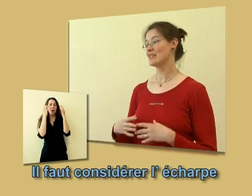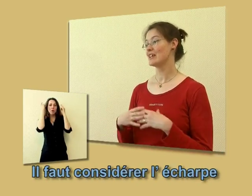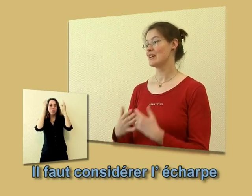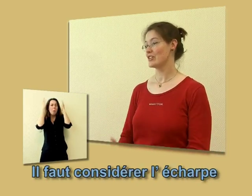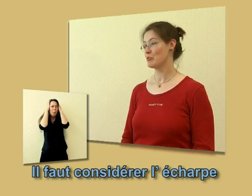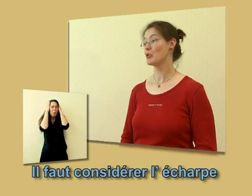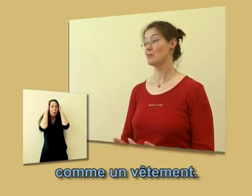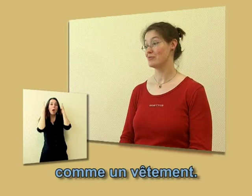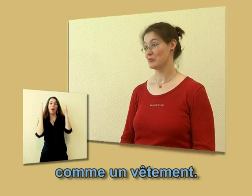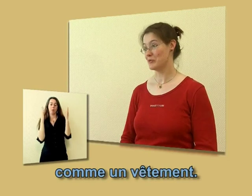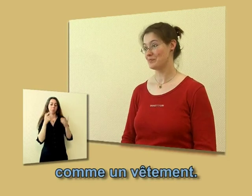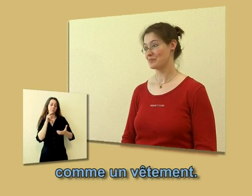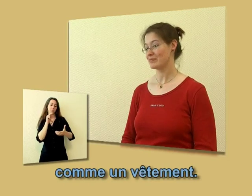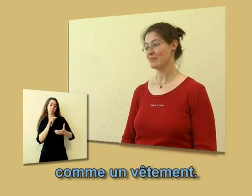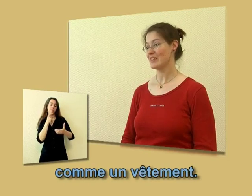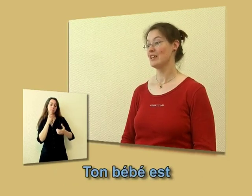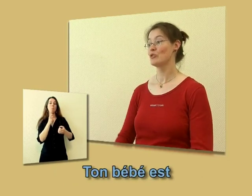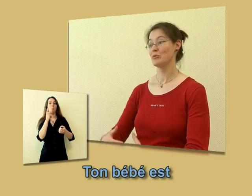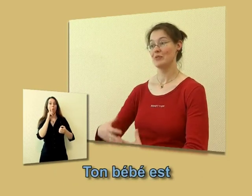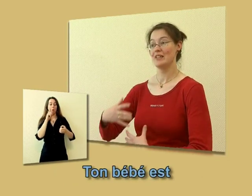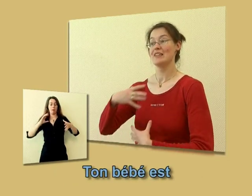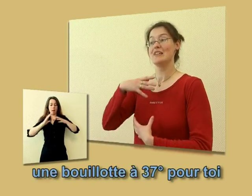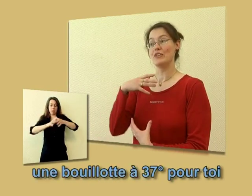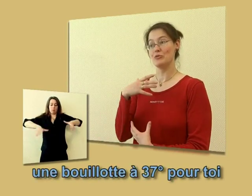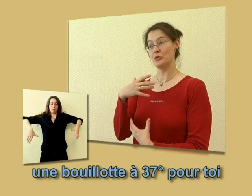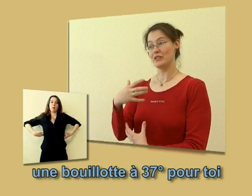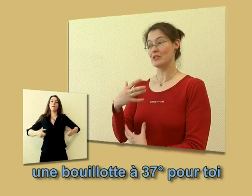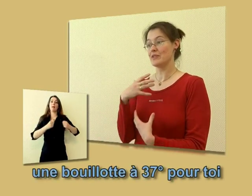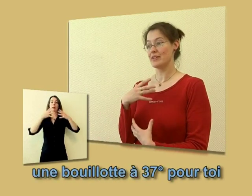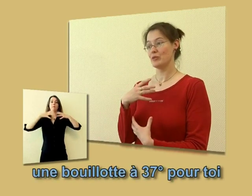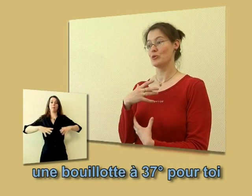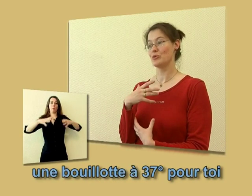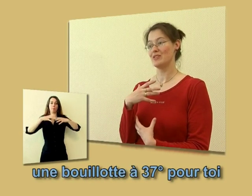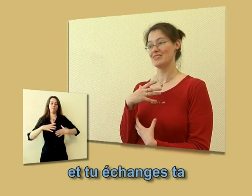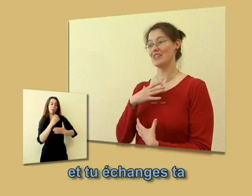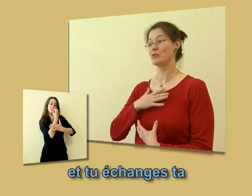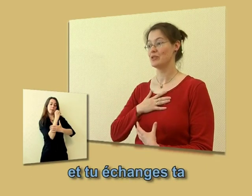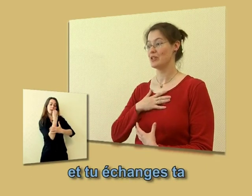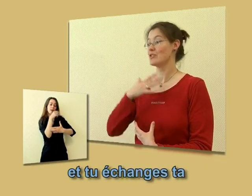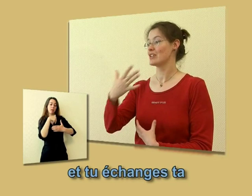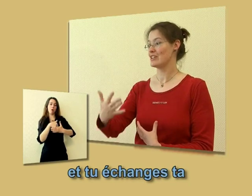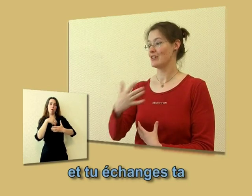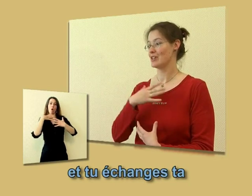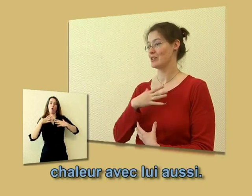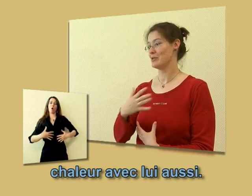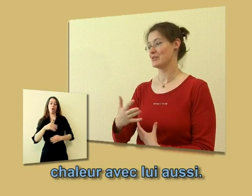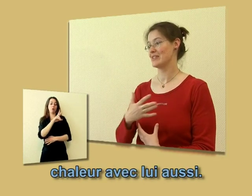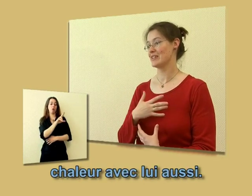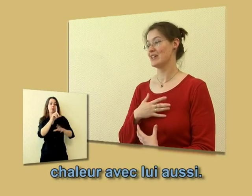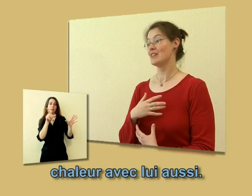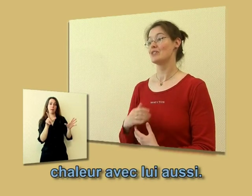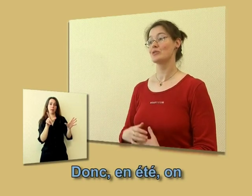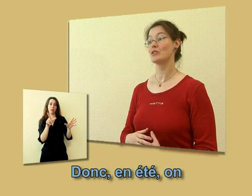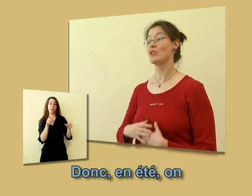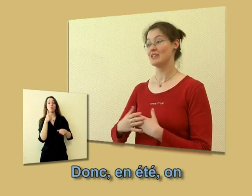faut considérer l'écharpe comme un vêtement. Ton bébé, il est une bouillotte à 37 pour toi, et toi, tu échanges ta chaleur avec lui